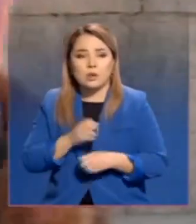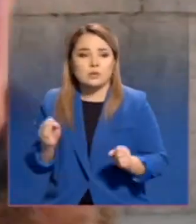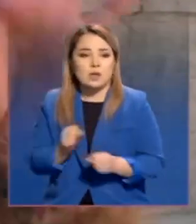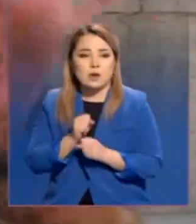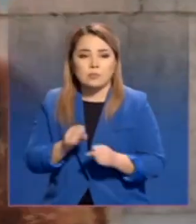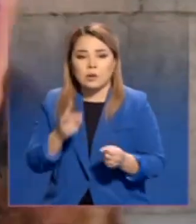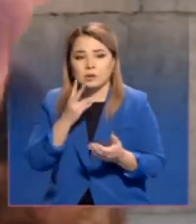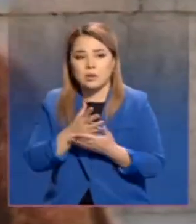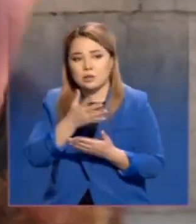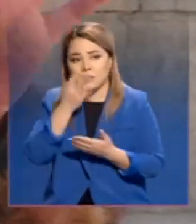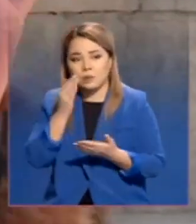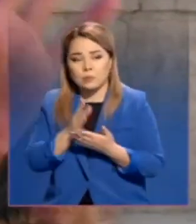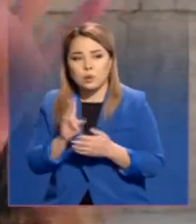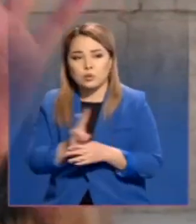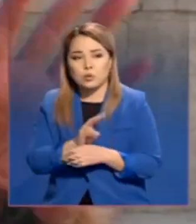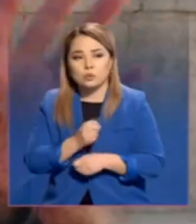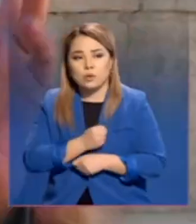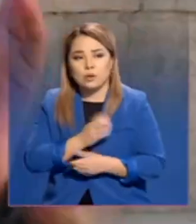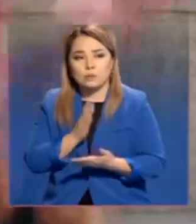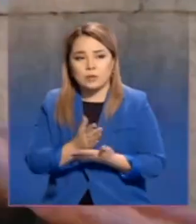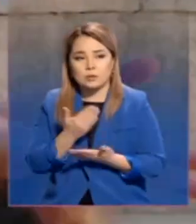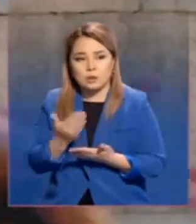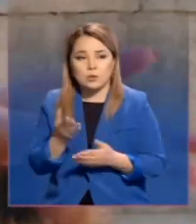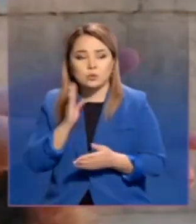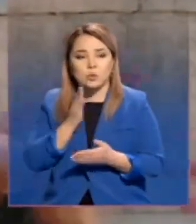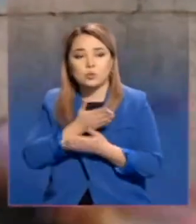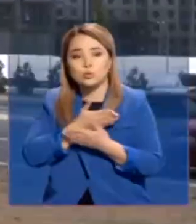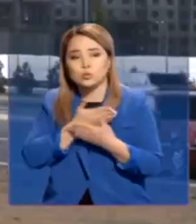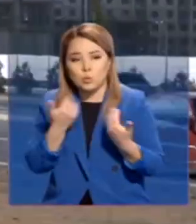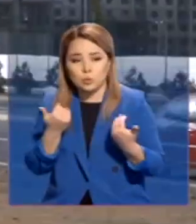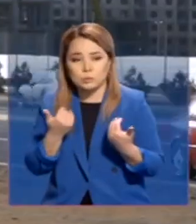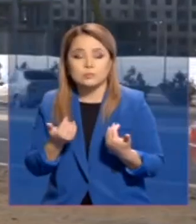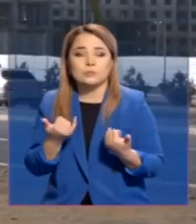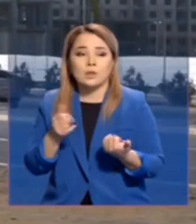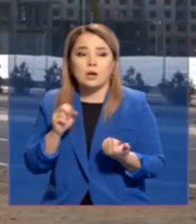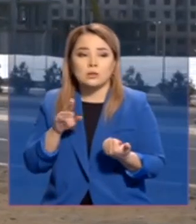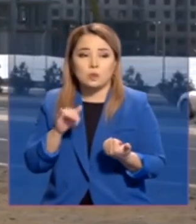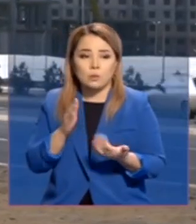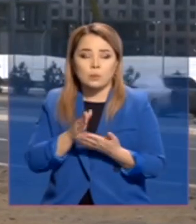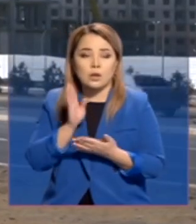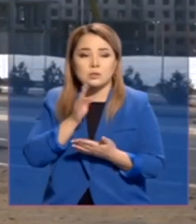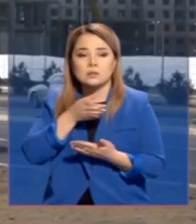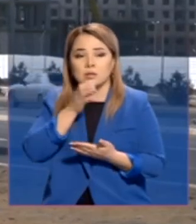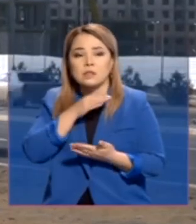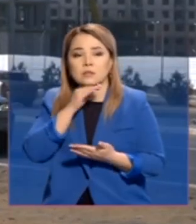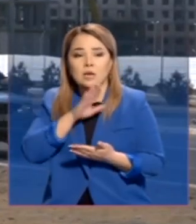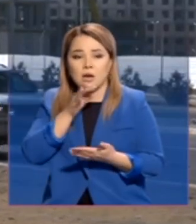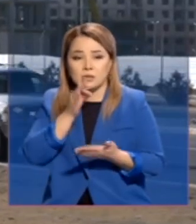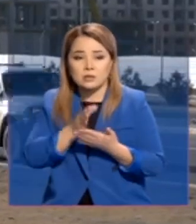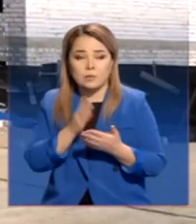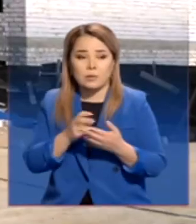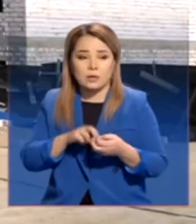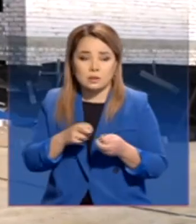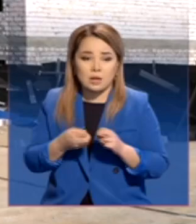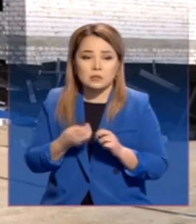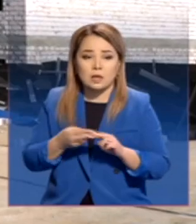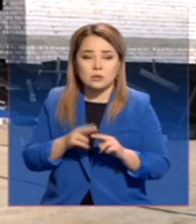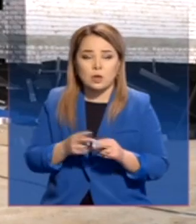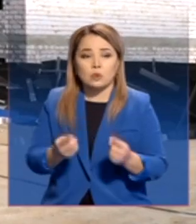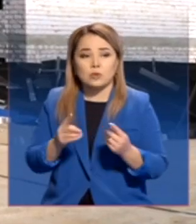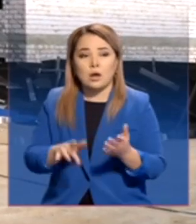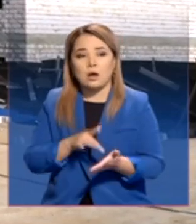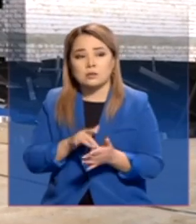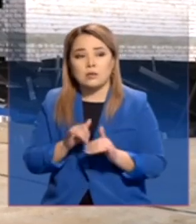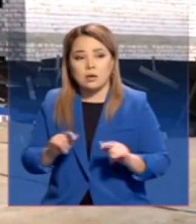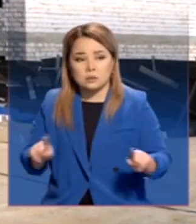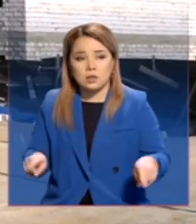дегенді ұмыттық. Түнде түсеміз суға. Су жоқ, су жоқ. Ақтауда ауыз су тапшылығының басты себебі қаланың үлкейіп,